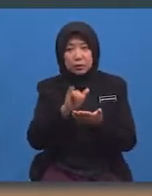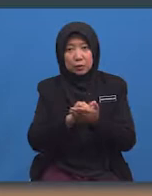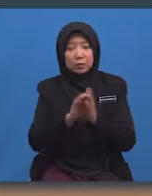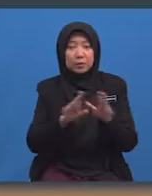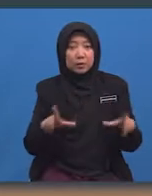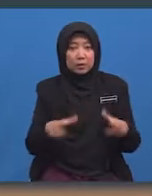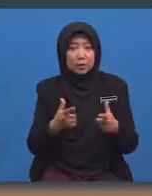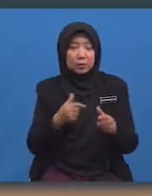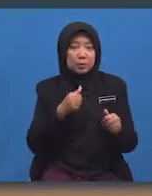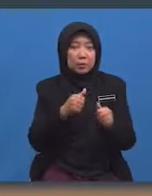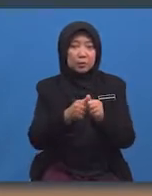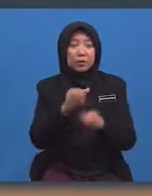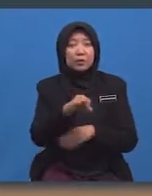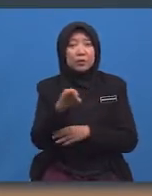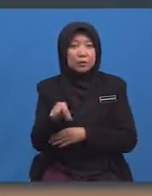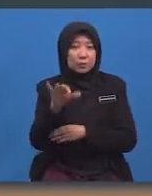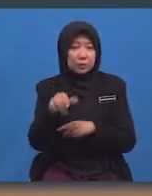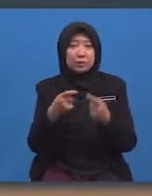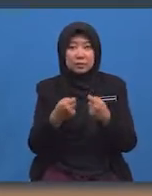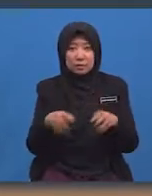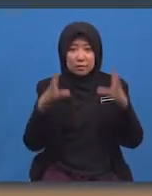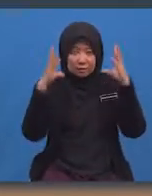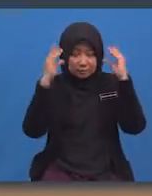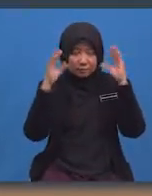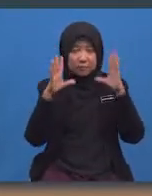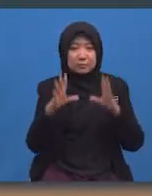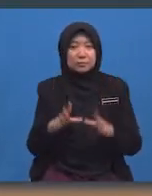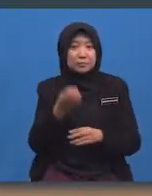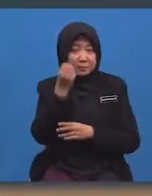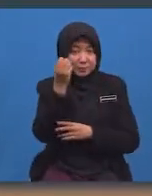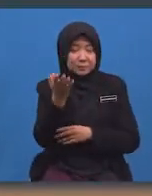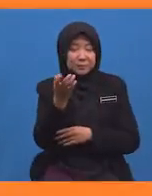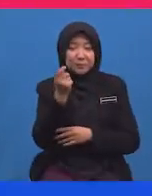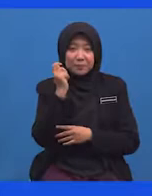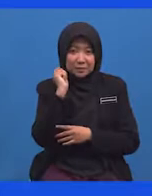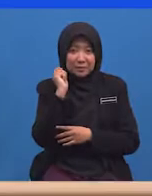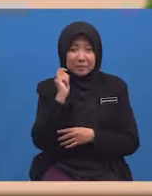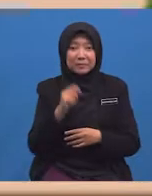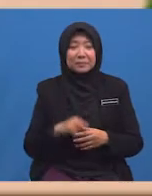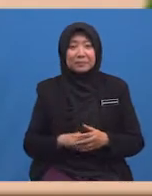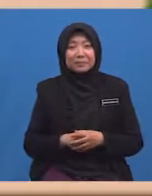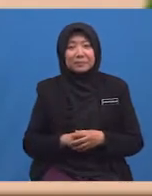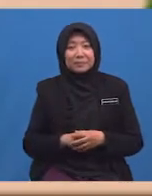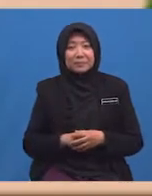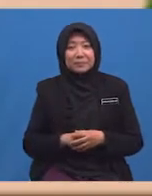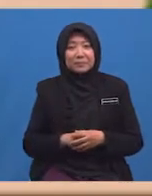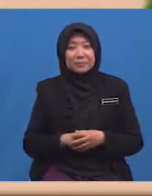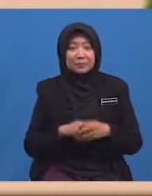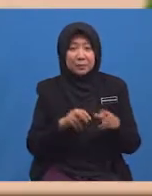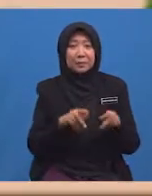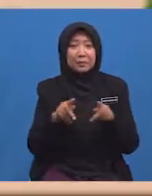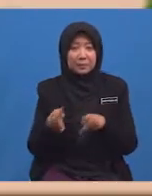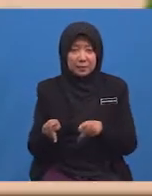berdasarkan faktor-faktor yang telah cikgu kemukakan sebentar tadi. Anak-anak